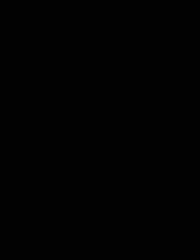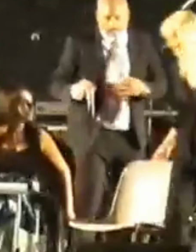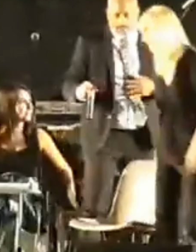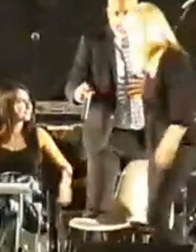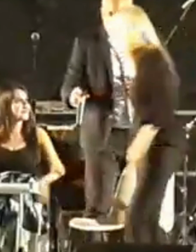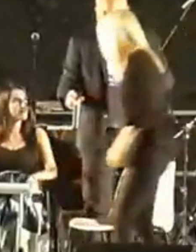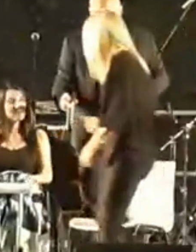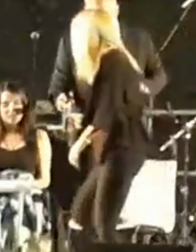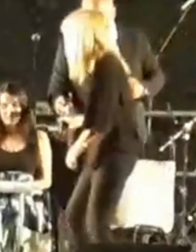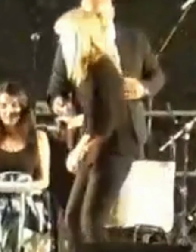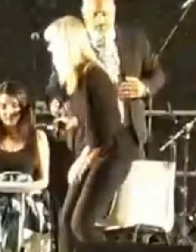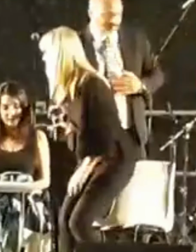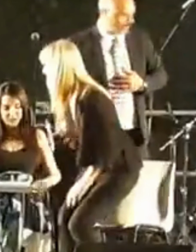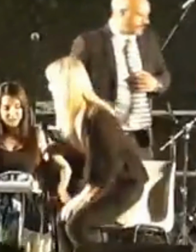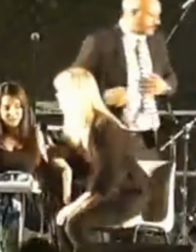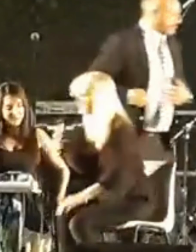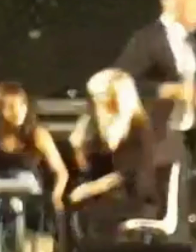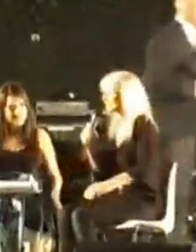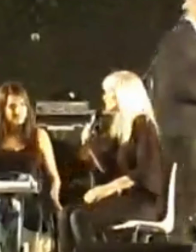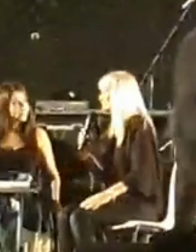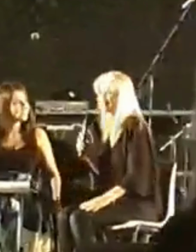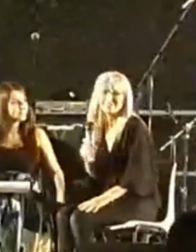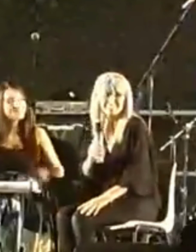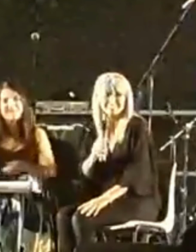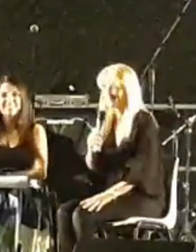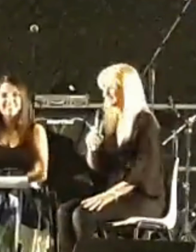Allora, innanzitutto... Buonasera a tutti, scusate.